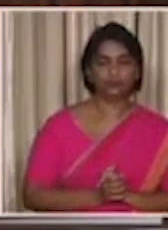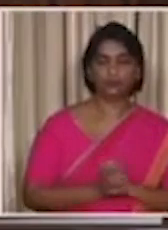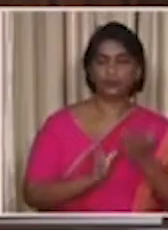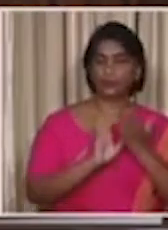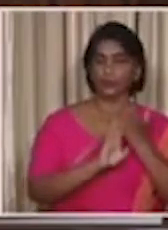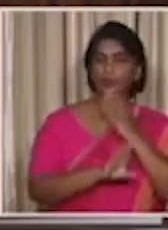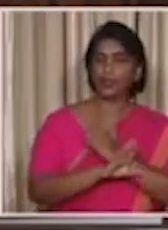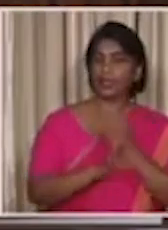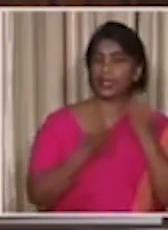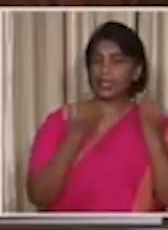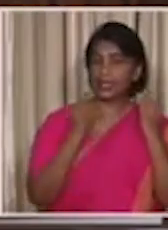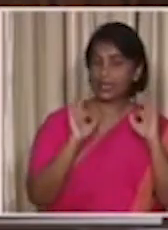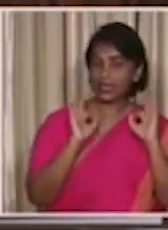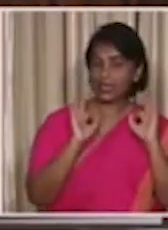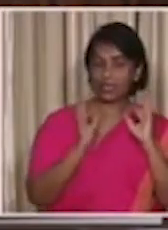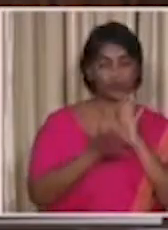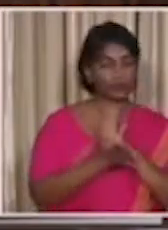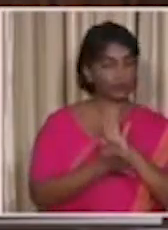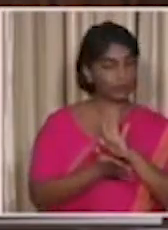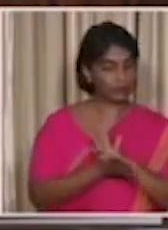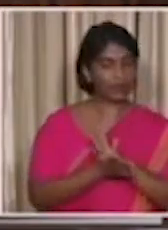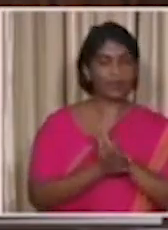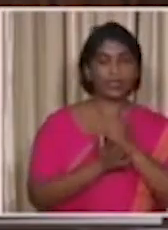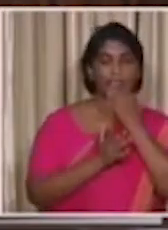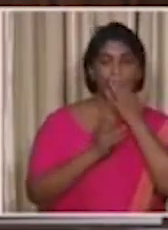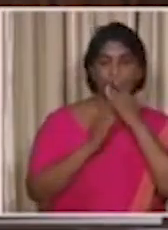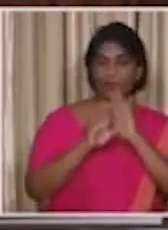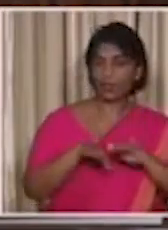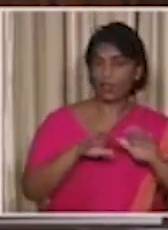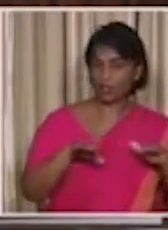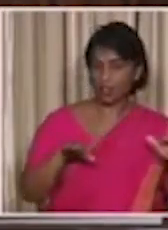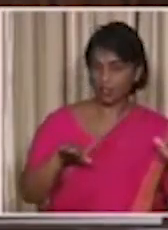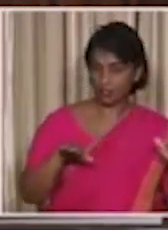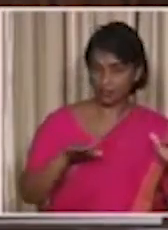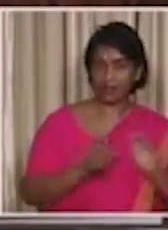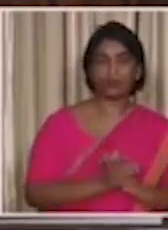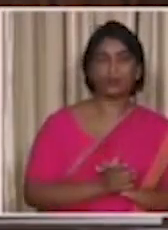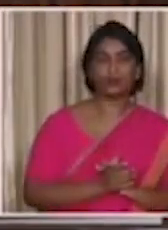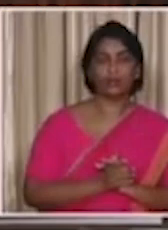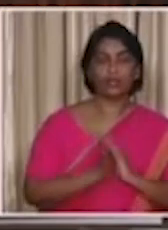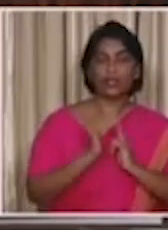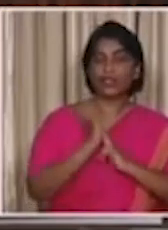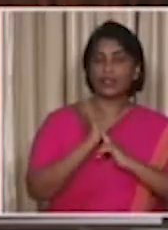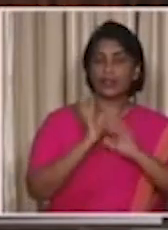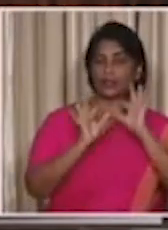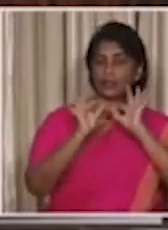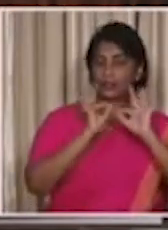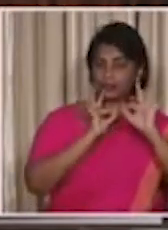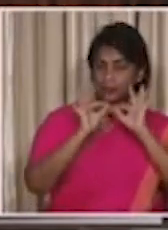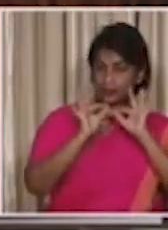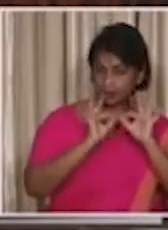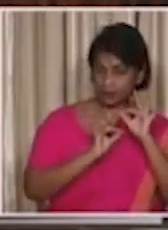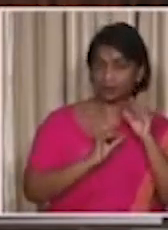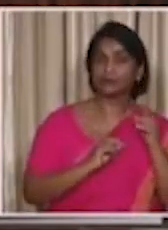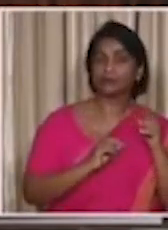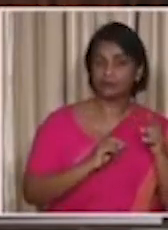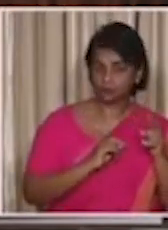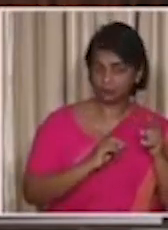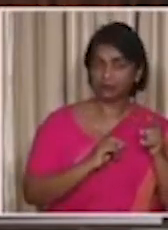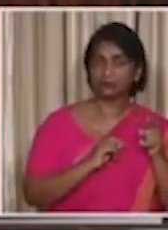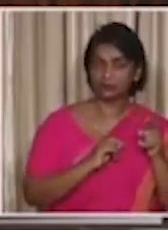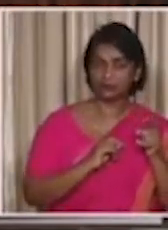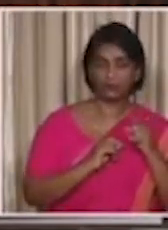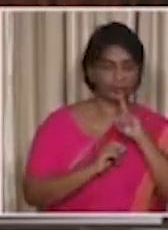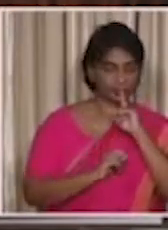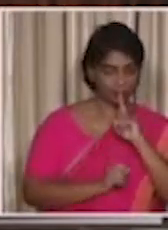පසුගිය නිදහස් උළෙලේදී පාසල් දරුදැරියන් ජාතික ගීය සහ ජයමංගල ගාථා ගායනා